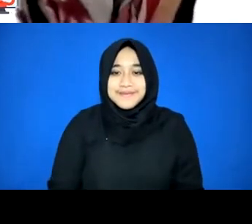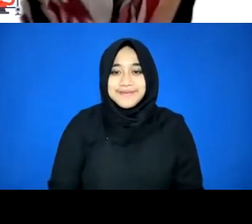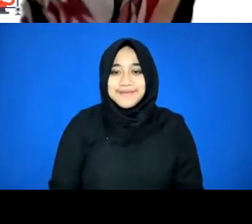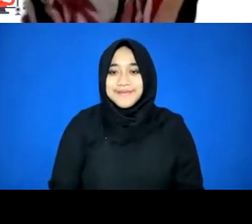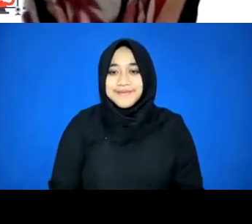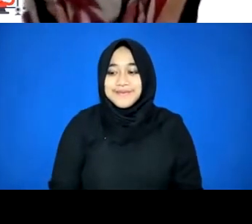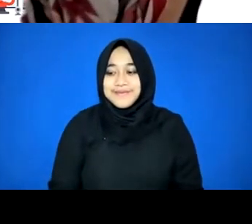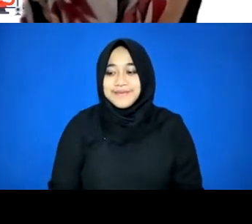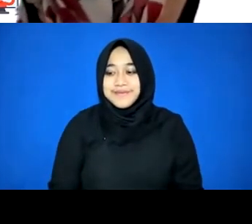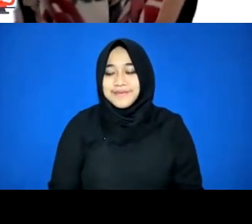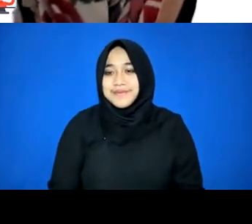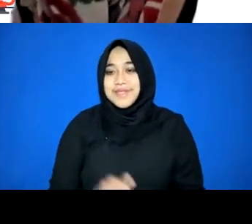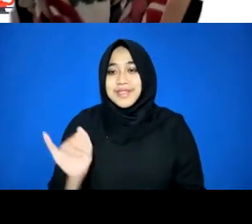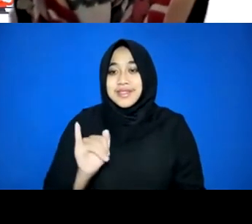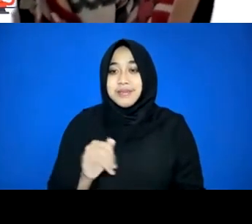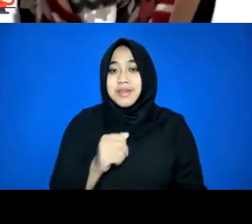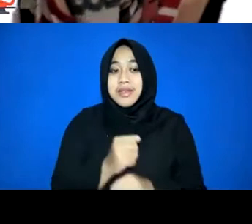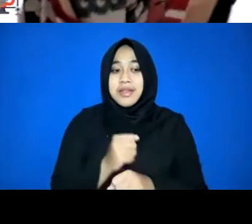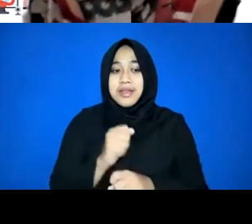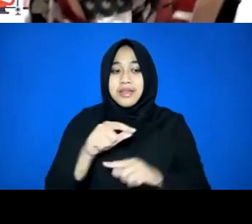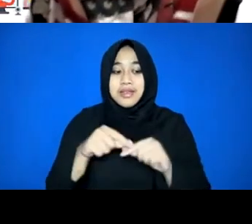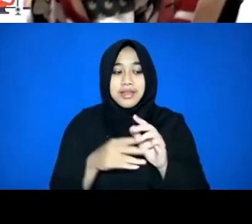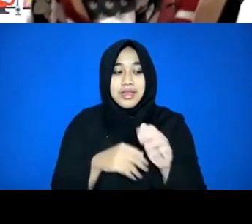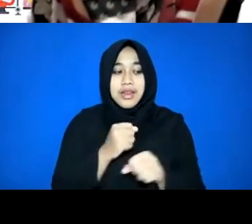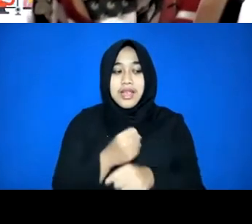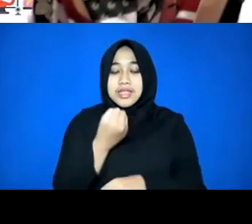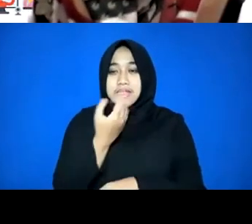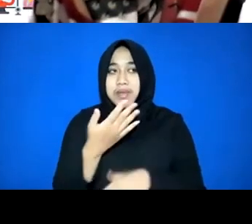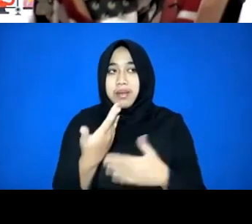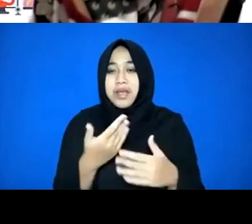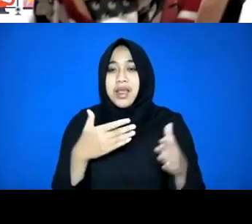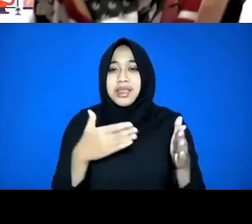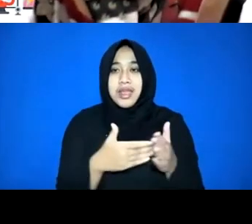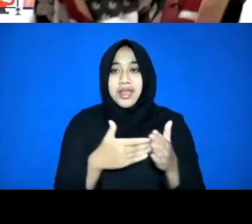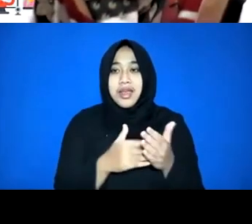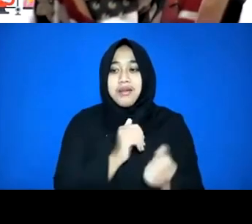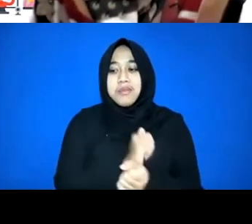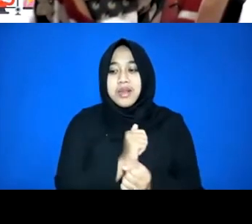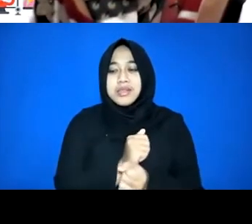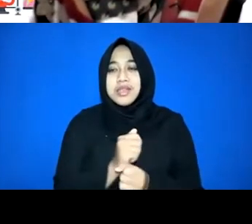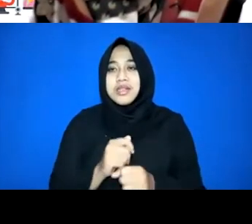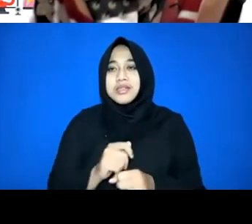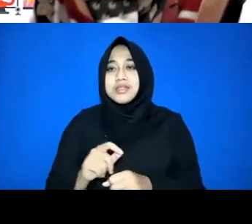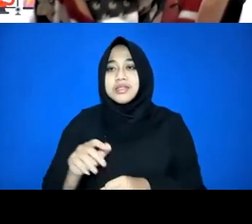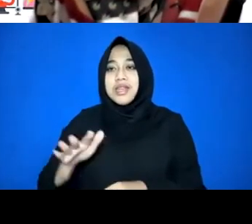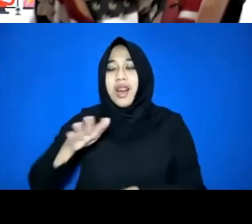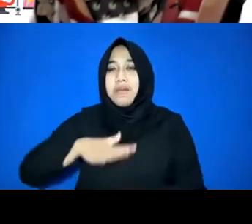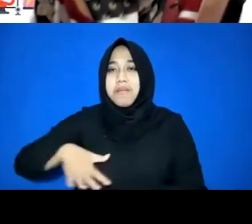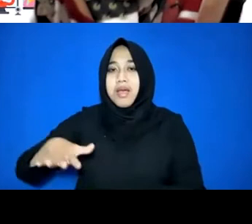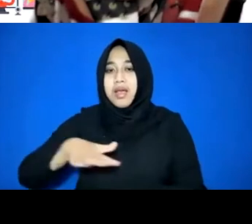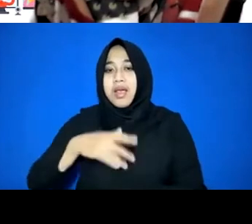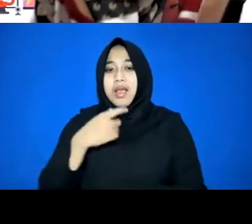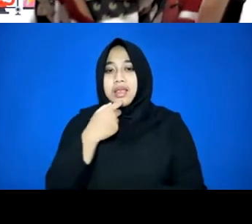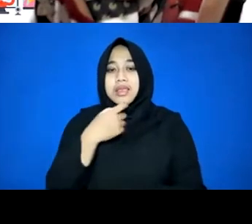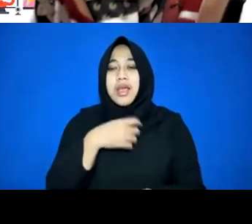Sama seperti yang Mbak Gilang sampaikan, itu memang tantangan bekerja di lapangan itu terkait medan lokasi